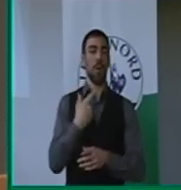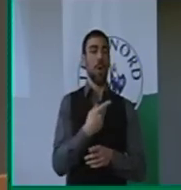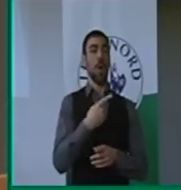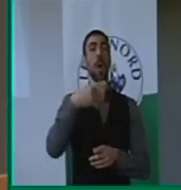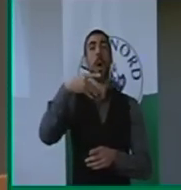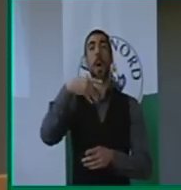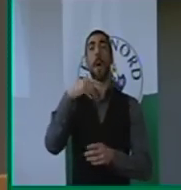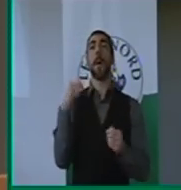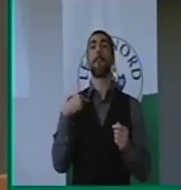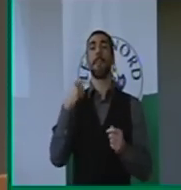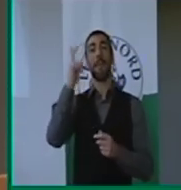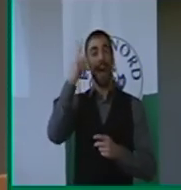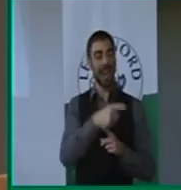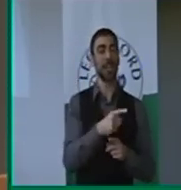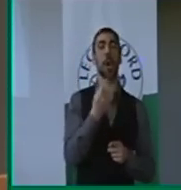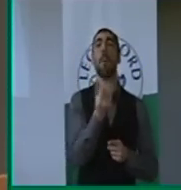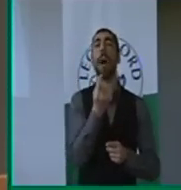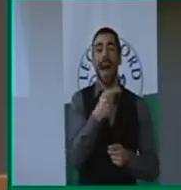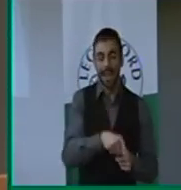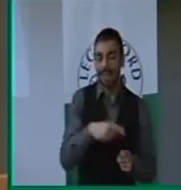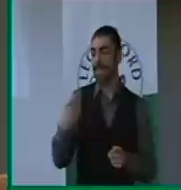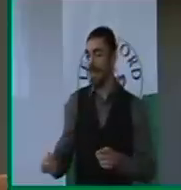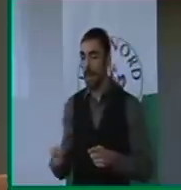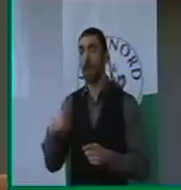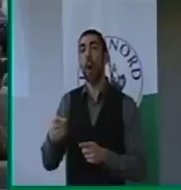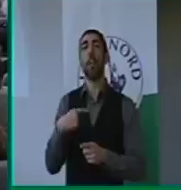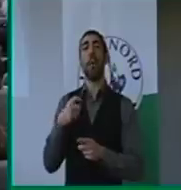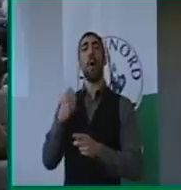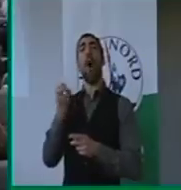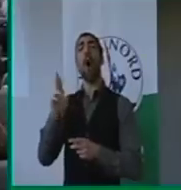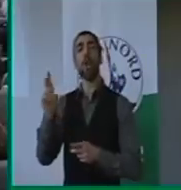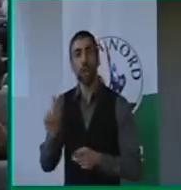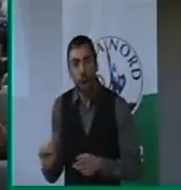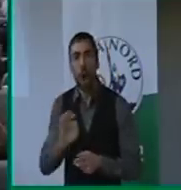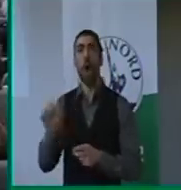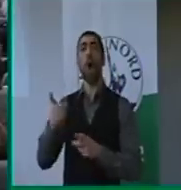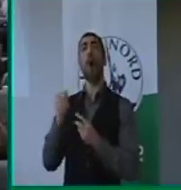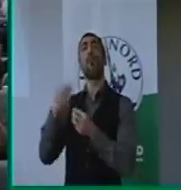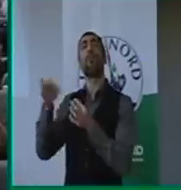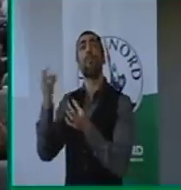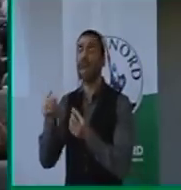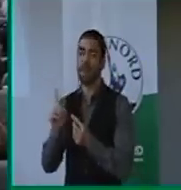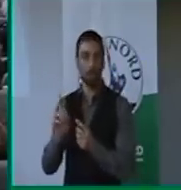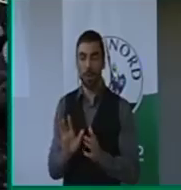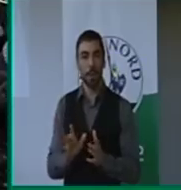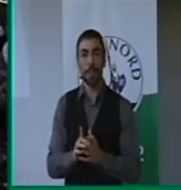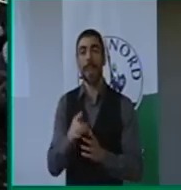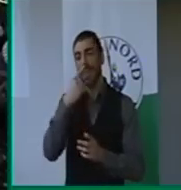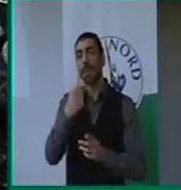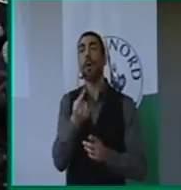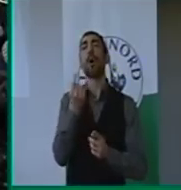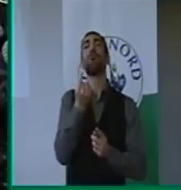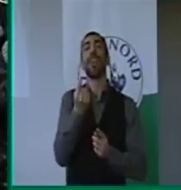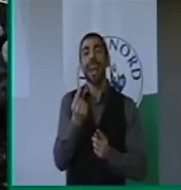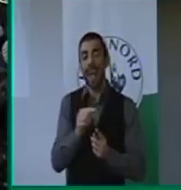mais e dopo l'anno dopo sullo stesso terreno posso seminare orzo frumento quindi una rotazione da cereale